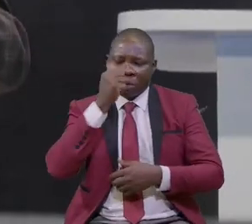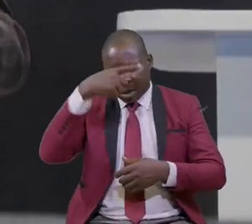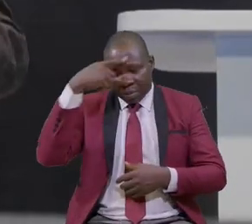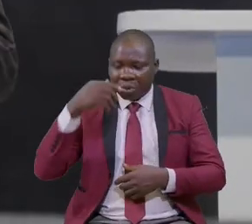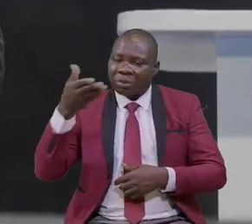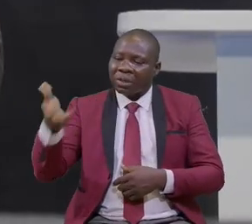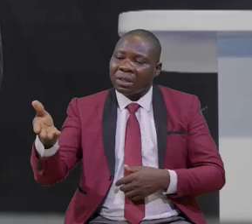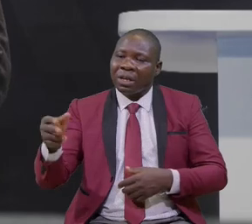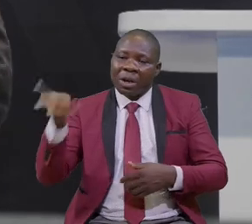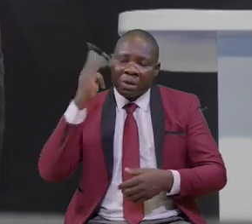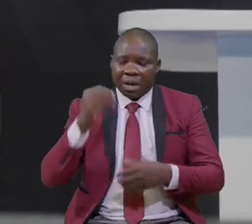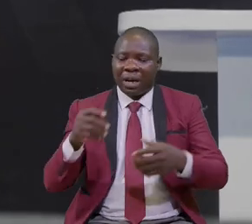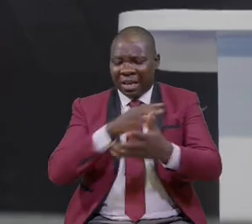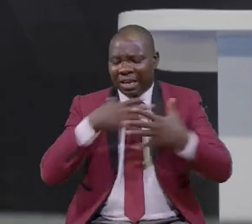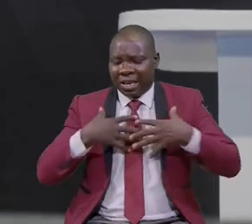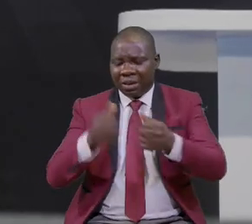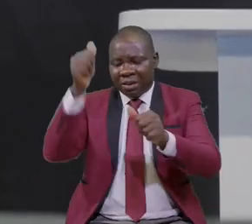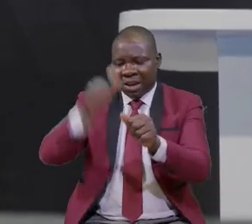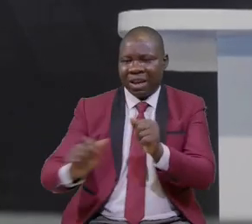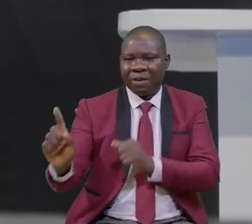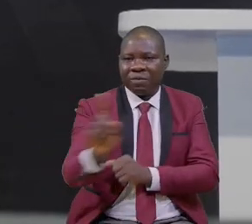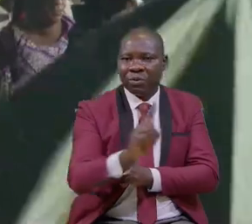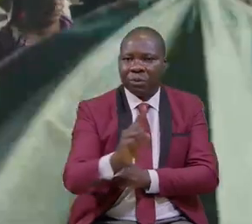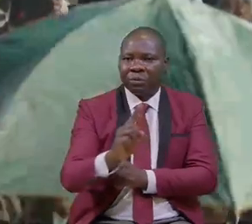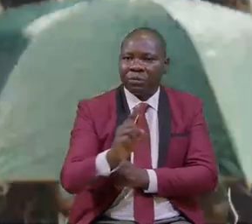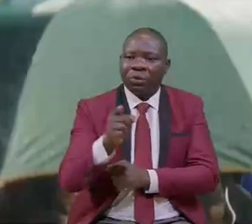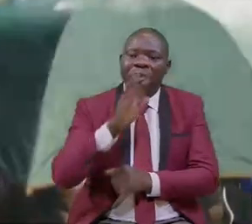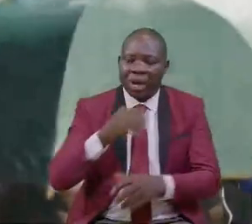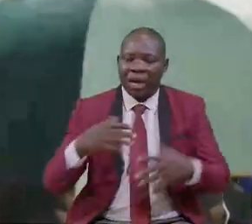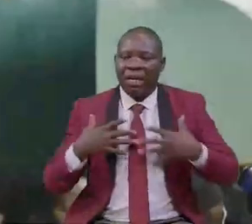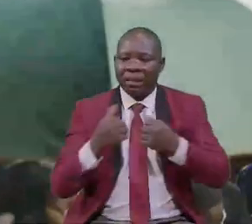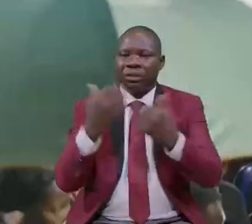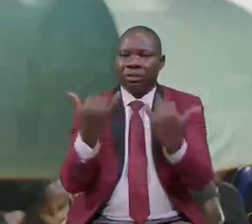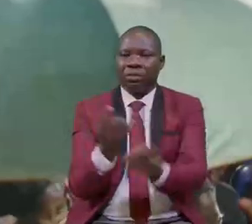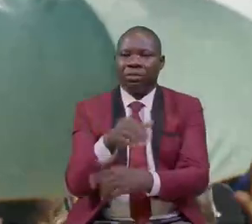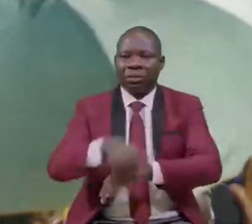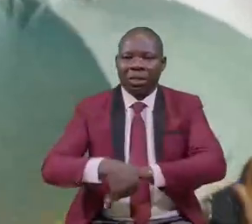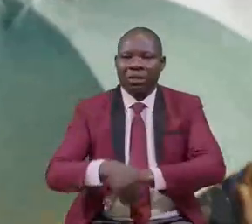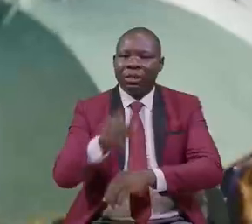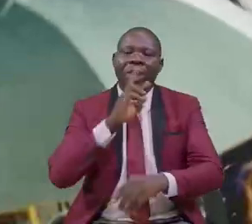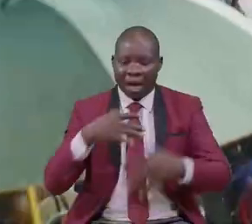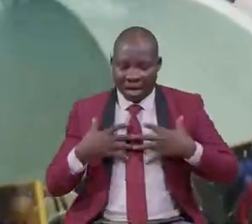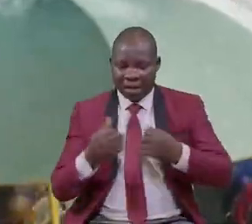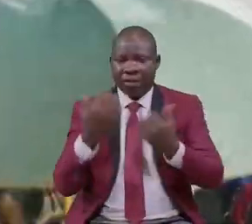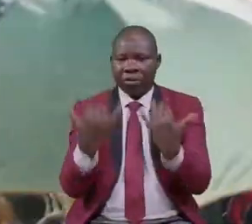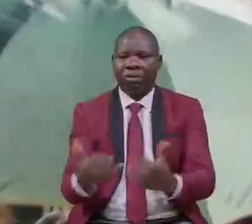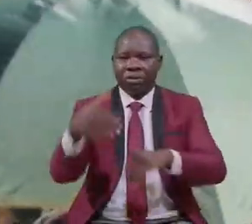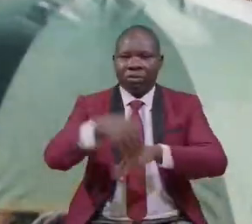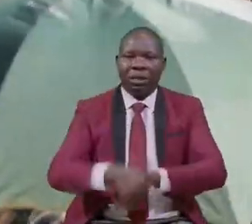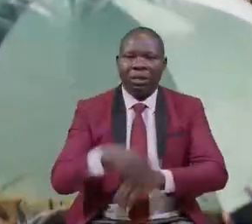Parce qu'ils étaient guéris. Tous. Pour toi aussi ce soir. Pour toi ce soir.